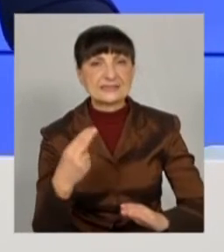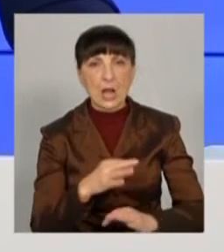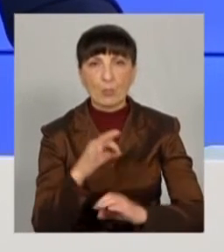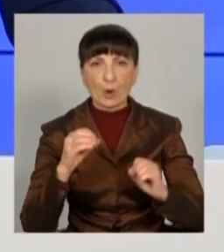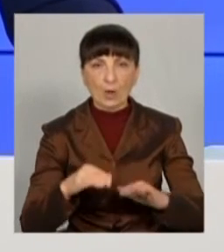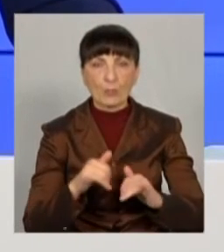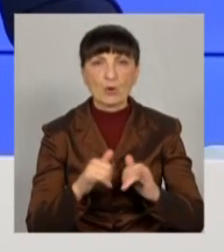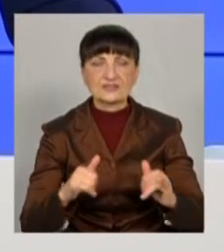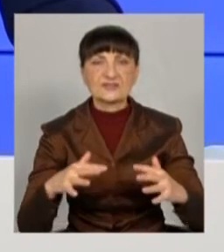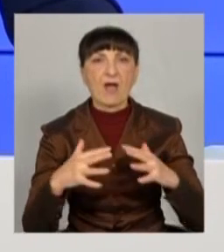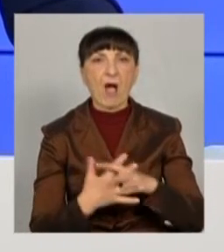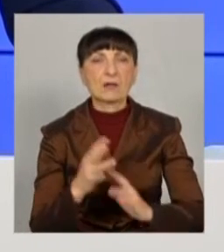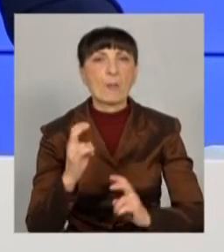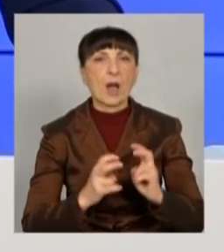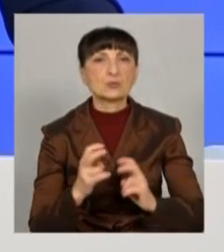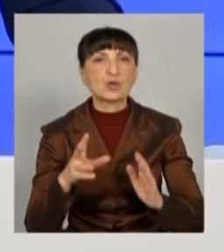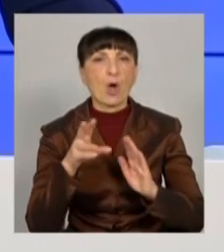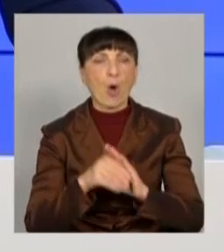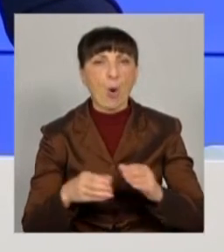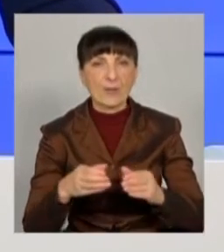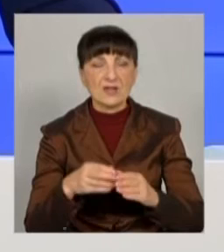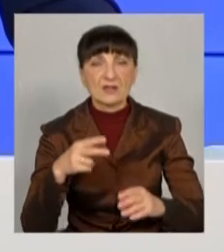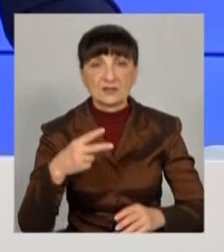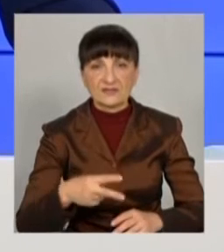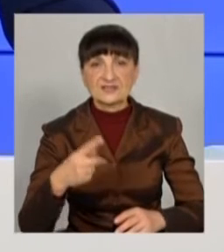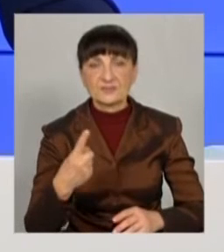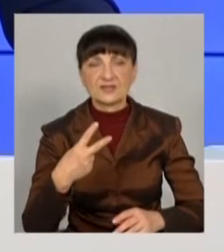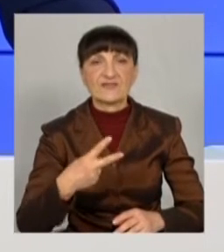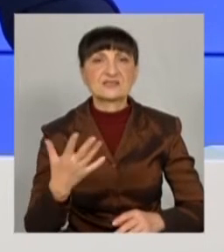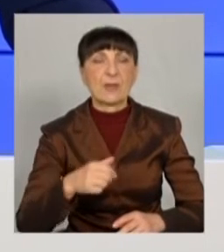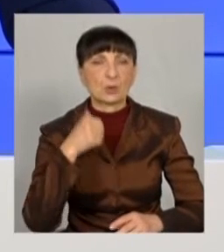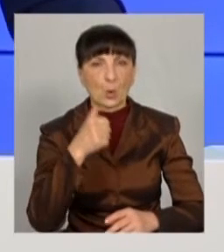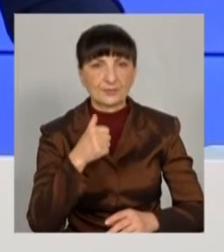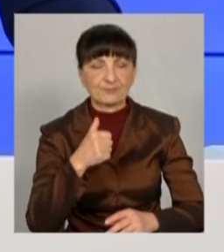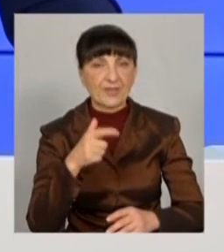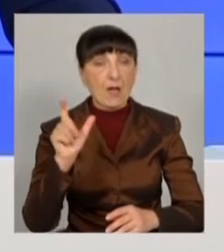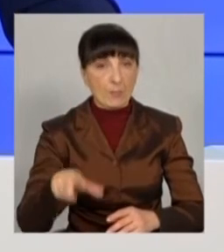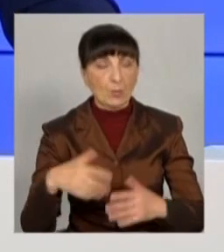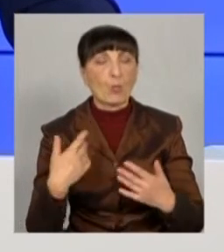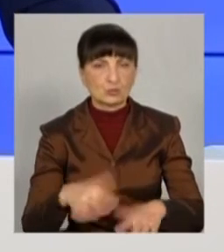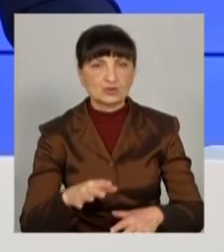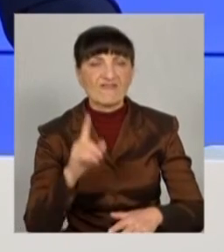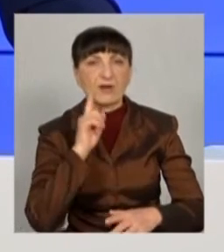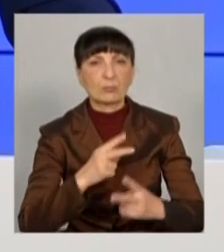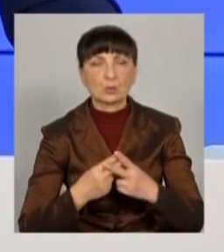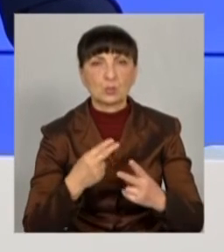по развитию агропромышленного комплекса на 2021-2025 годы. Подозреваемый водворен